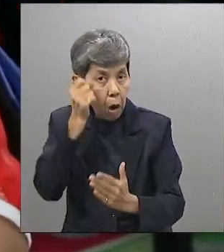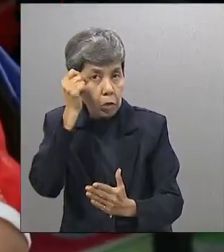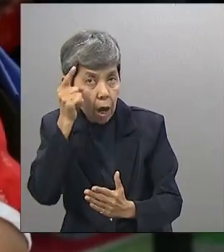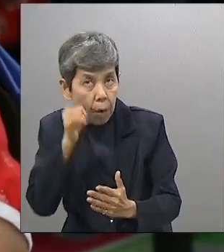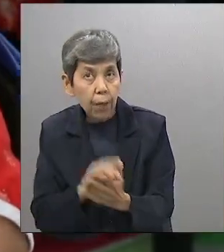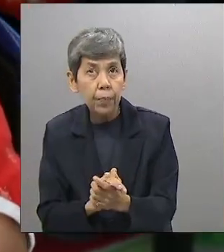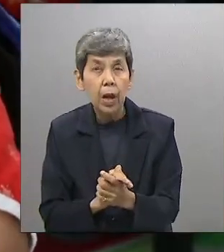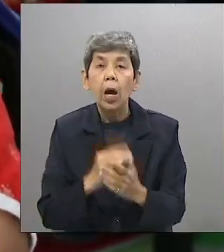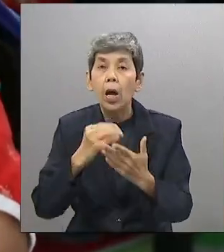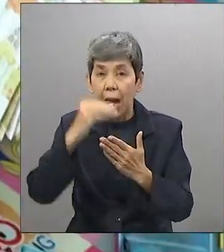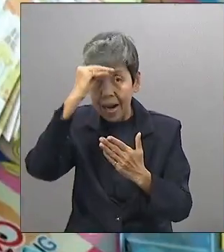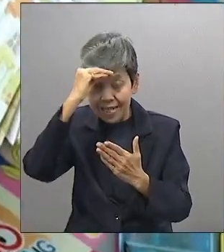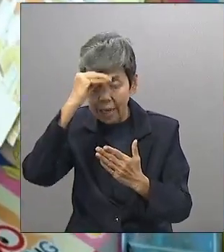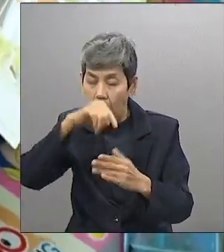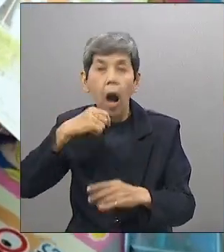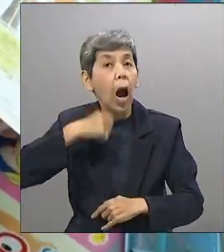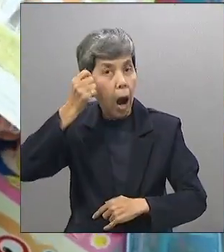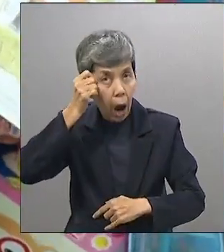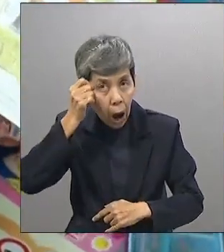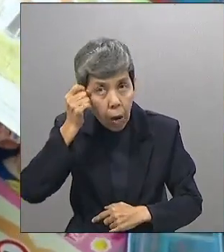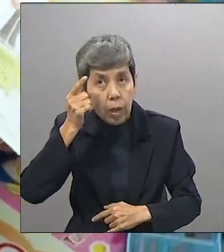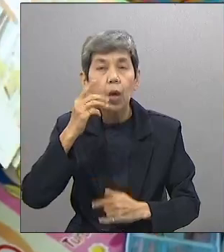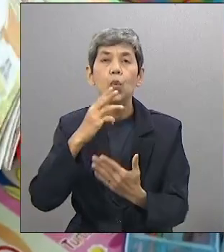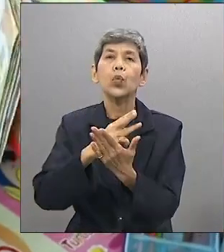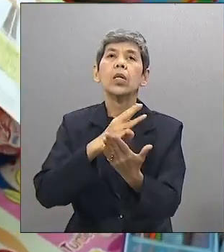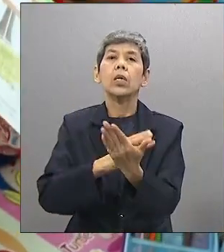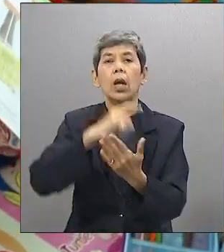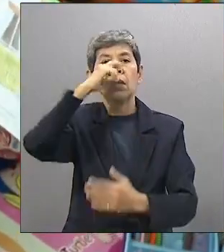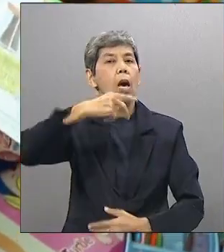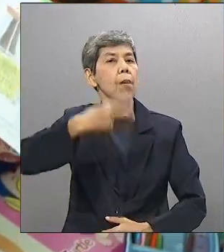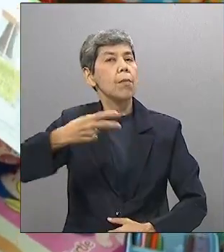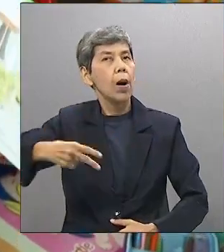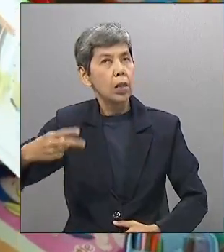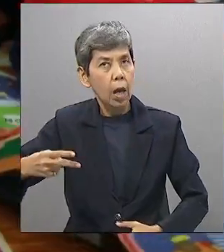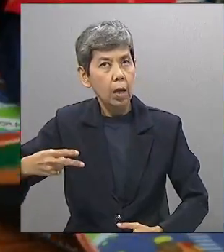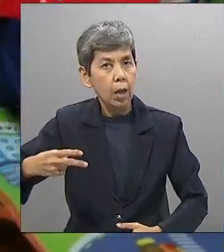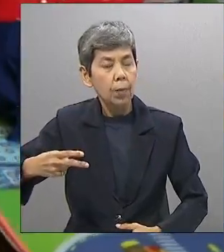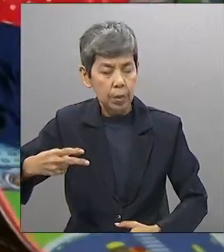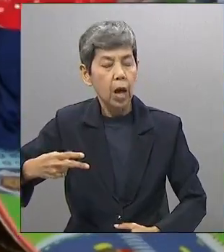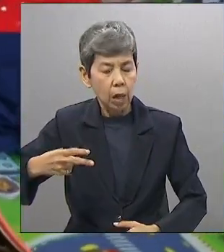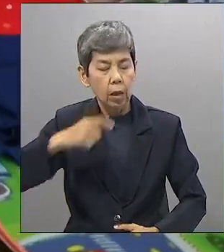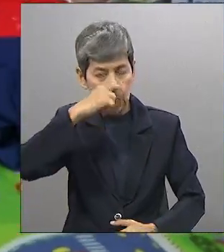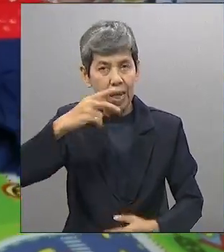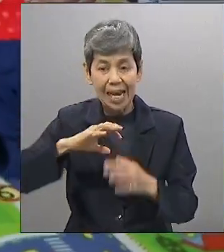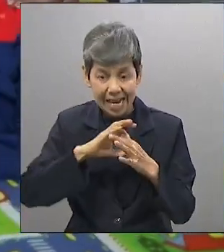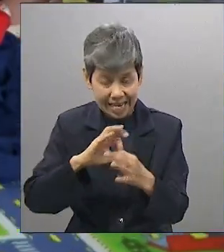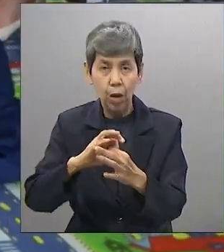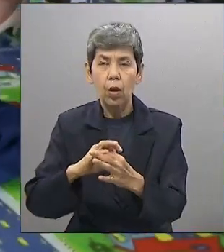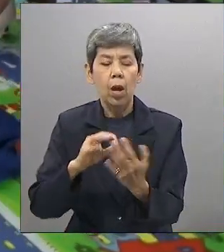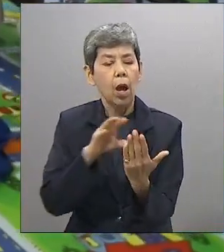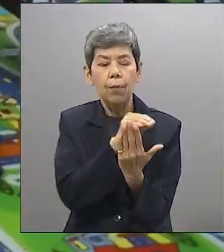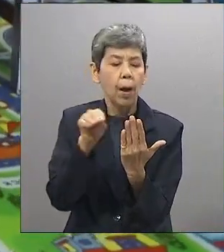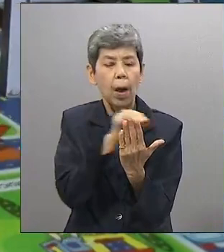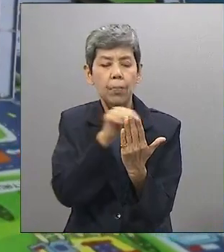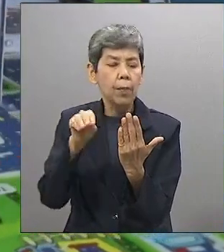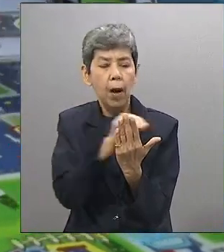ทำใหน้-น้องเข้าใจวิชาภาษาไทยหอว serestie ต่ๆที่เกี่ยวขอมกับการอ่างหรอก